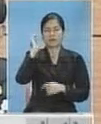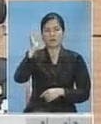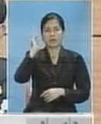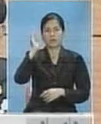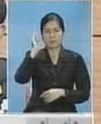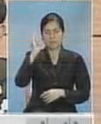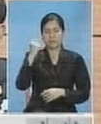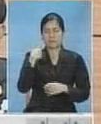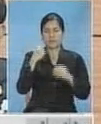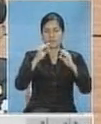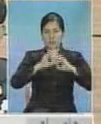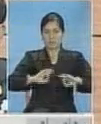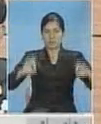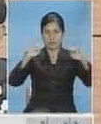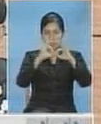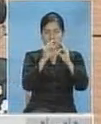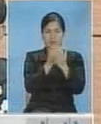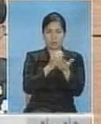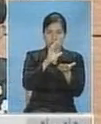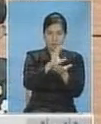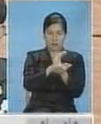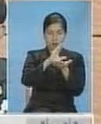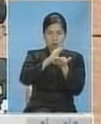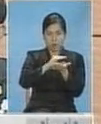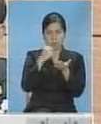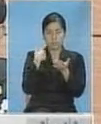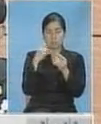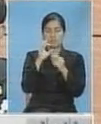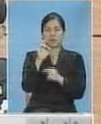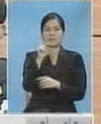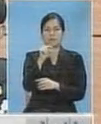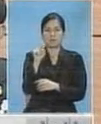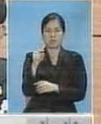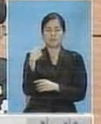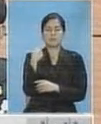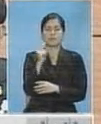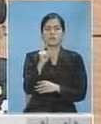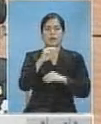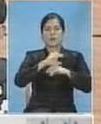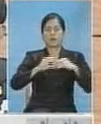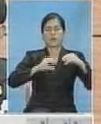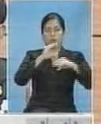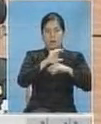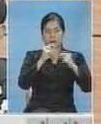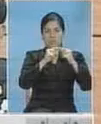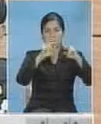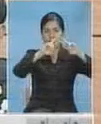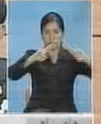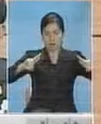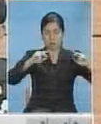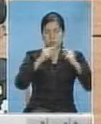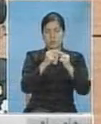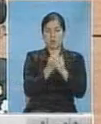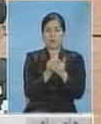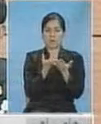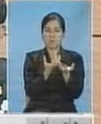นที่มีความสำคัญในการที่ตัดงบประมาณของกระทรวงพาณิชย์ 8% ก็คือนโยบายโครงการร้านถูกใจซึ่งเป็นโครงการที่ริเริ่ม